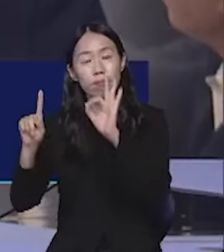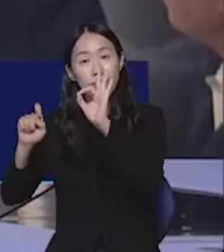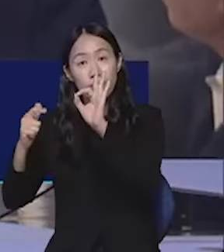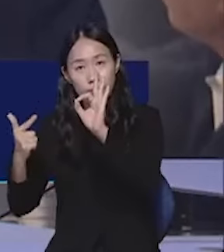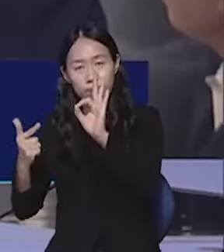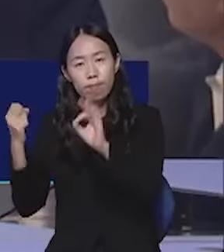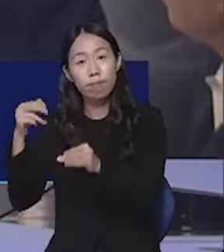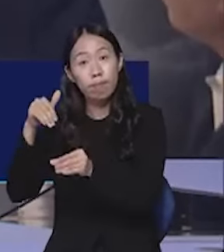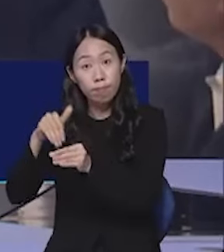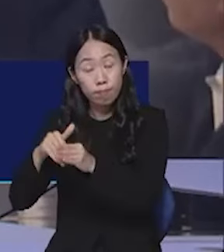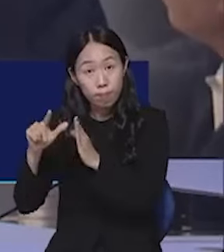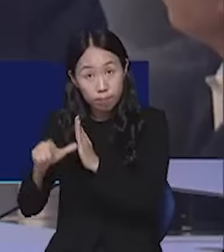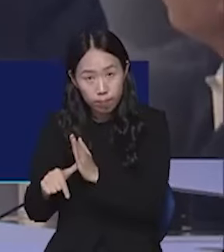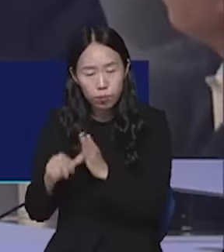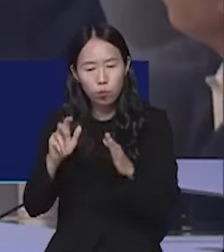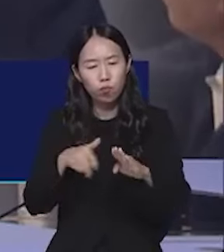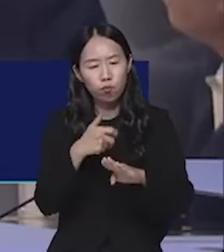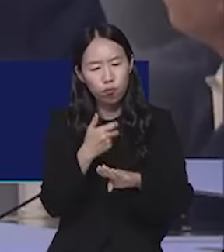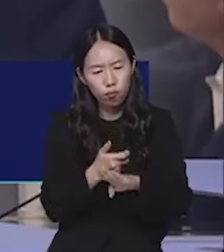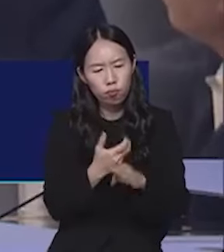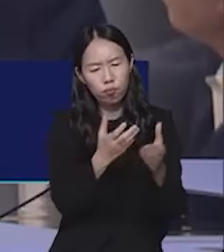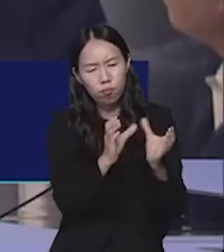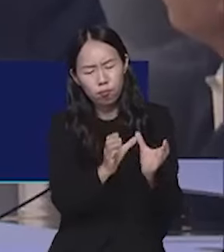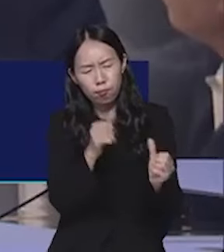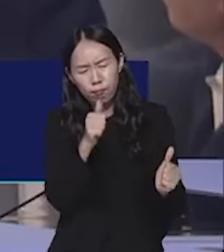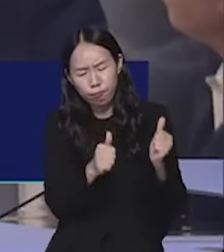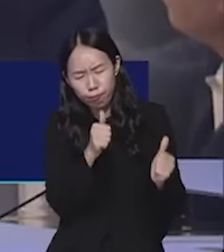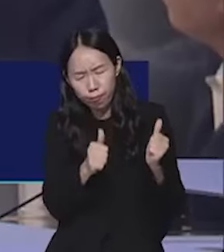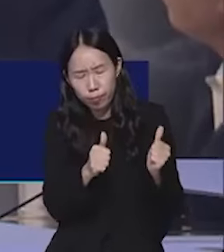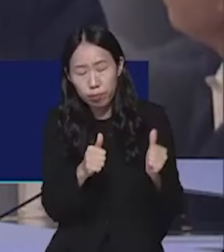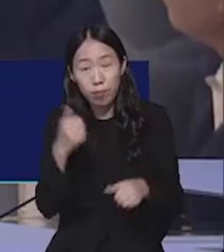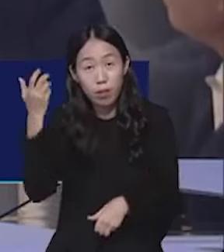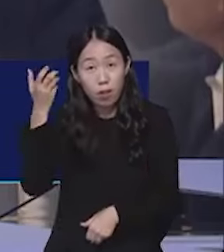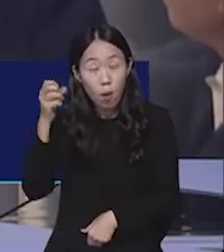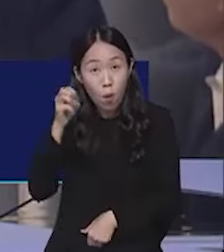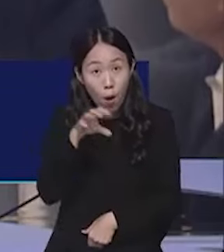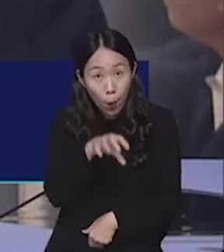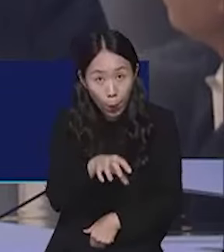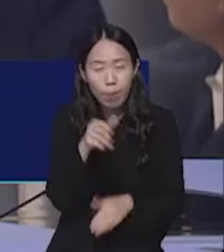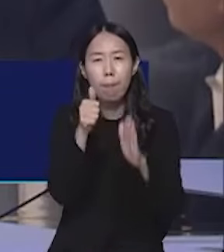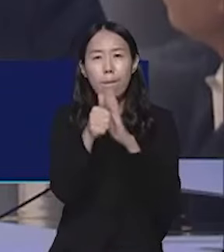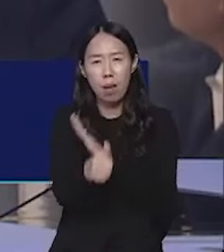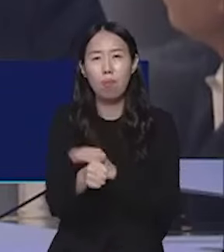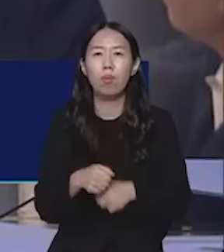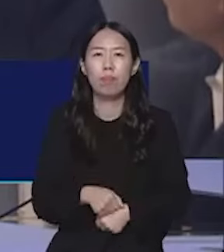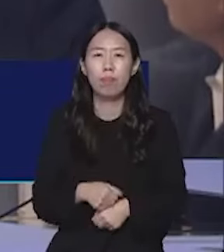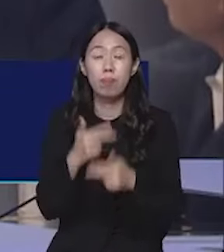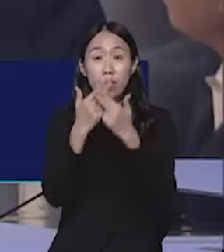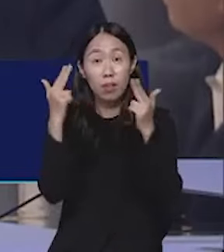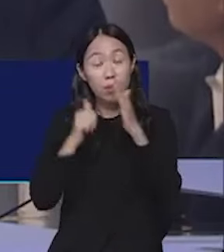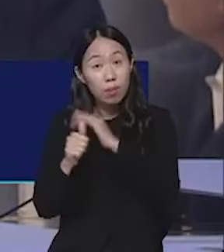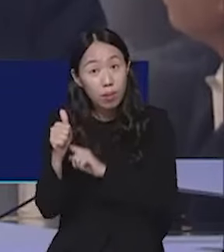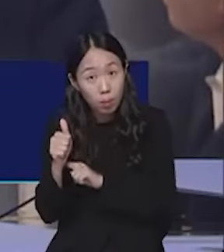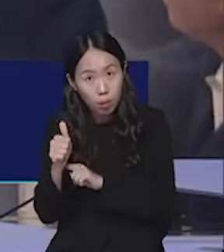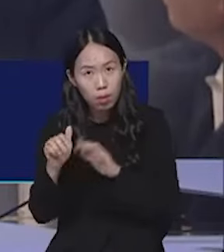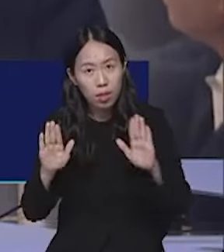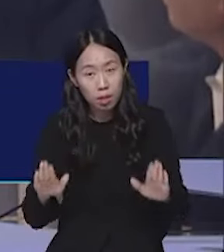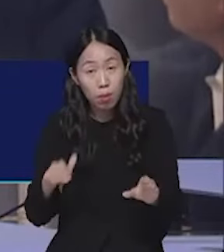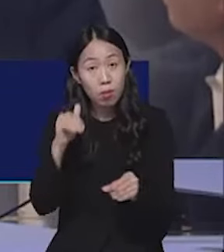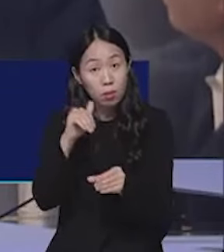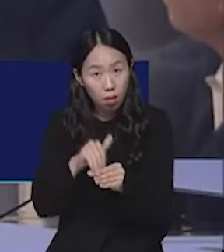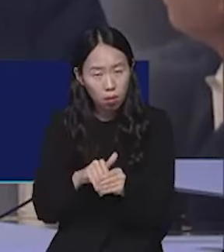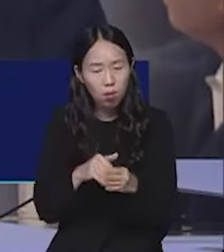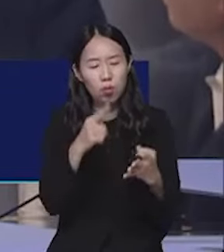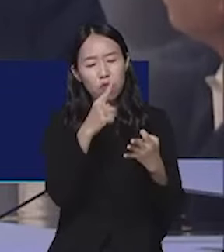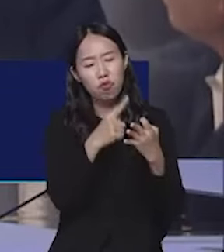재선거에서 조국 혁신당과 치열한 경쟁을 벌이고 있는 영광을 방문했습니다. 이재명 대표는 이번 재선거는 윤석열